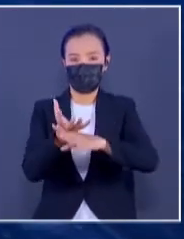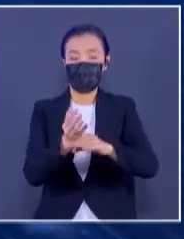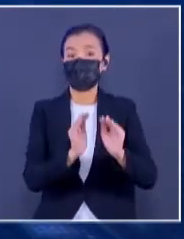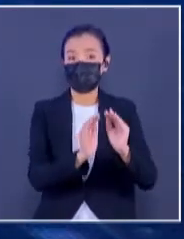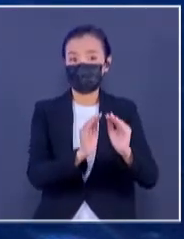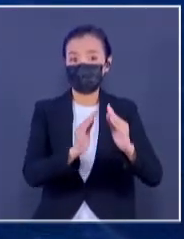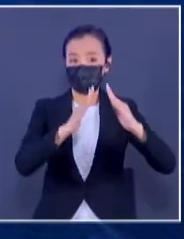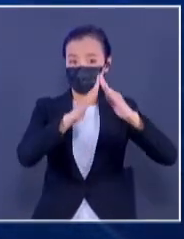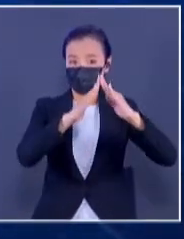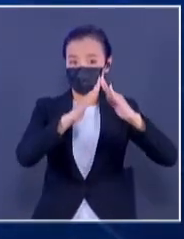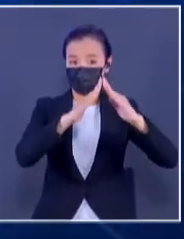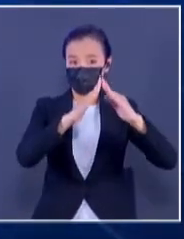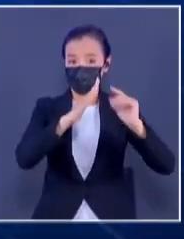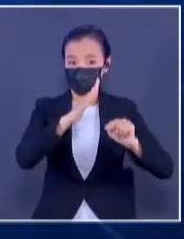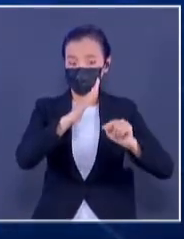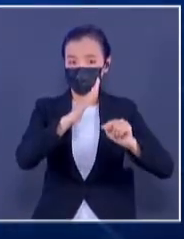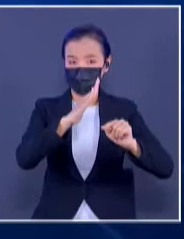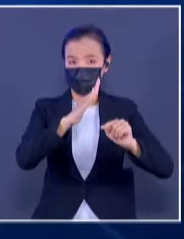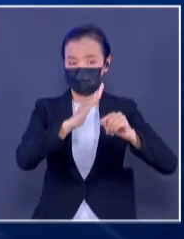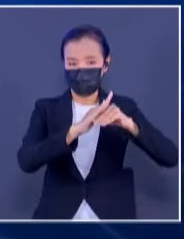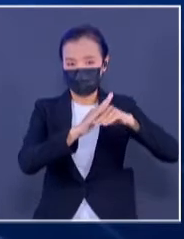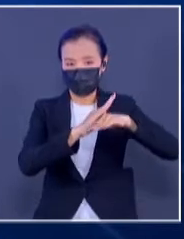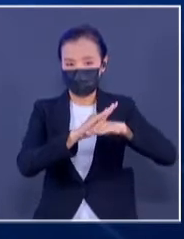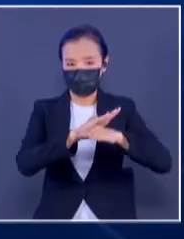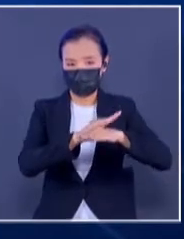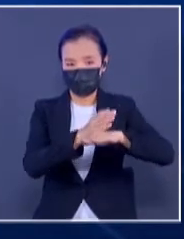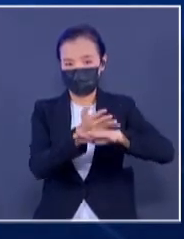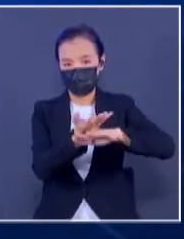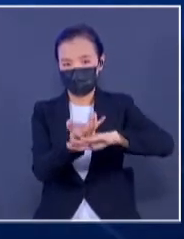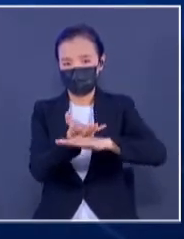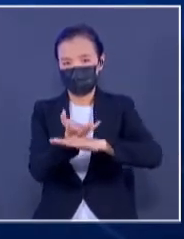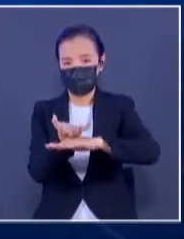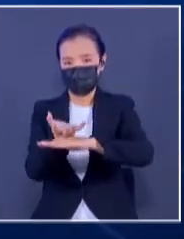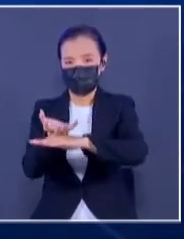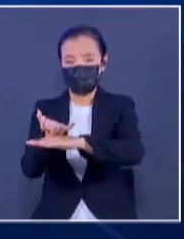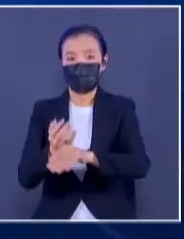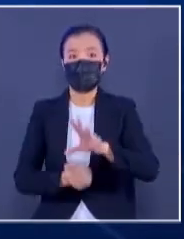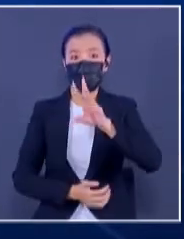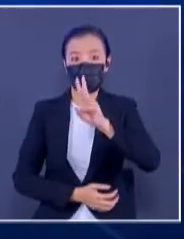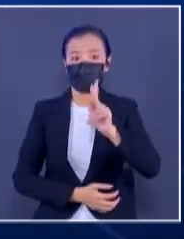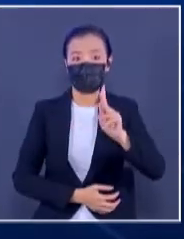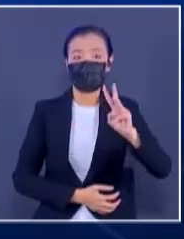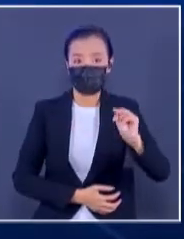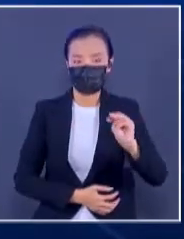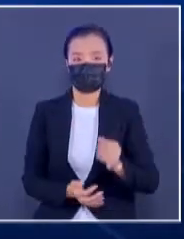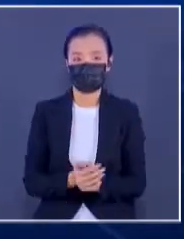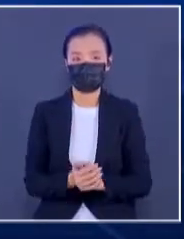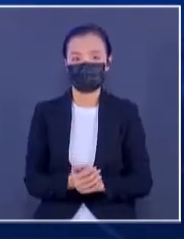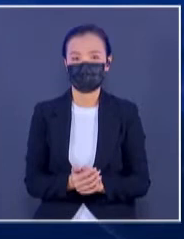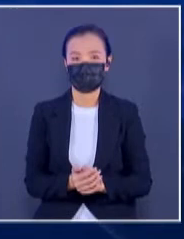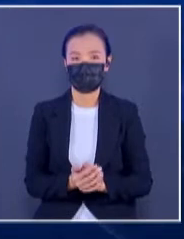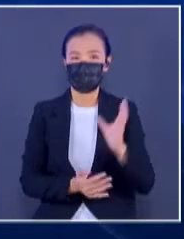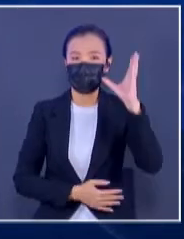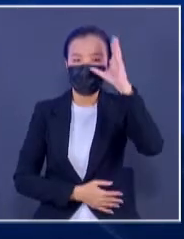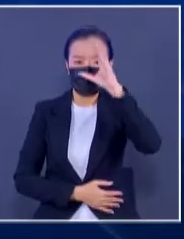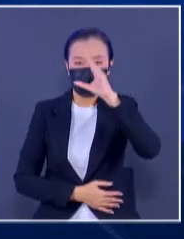ไว้ภายในศาลาธรรมสังเวชไหลตกคลองแล้วก็ถูกน้ำเนี่ยซัดไปไกลประมาณสัก6กิโลเมตรครับต่อมาในช่วงเวลากล